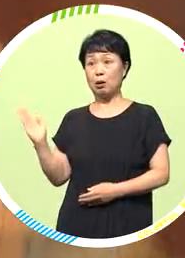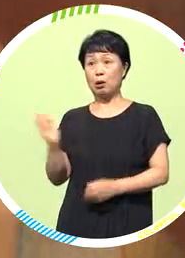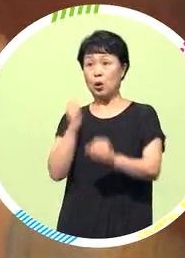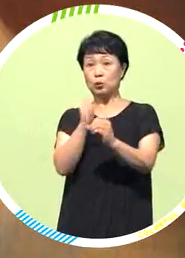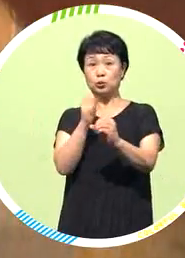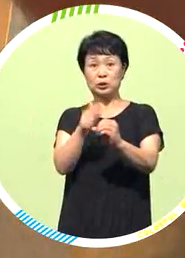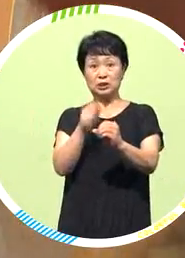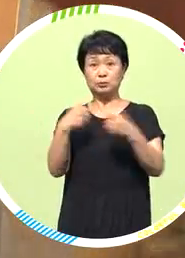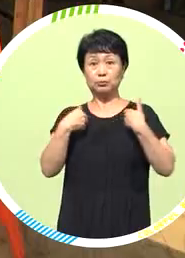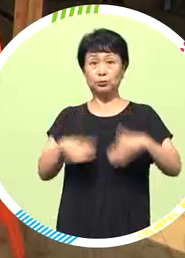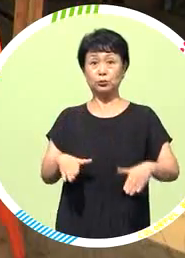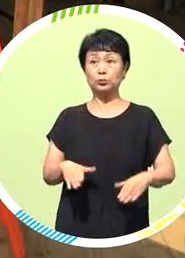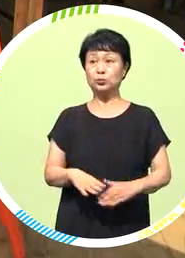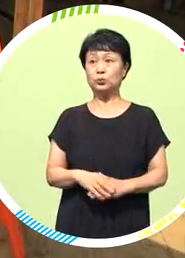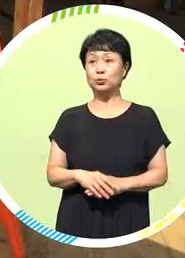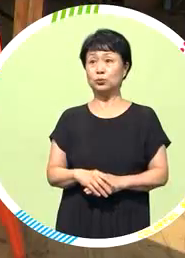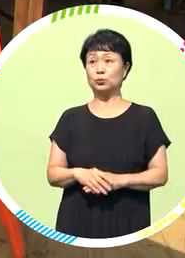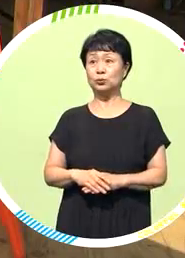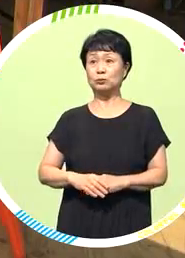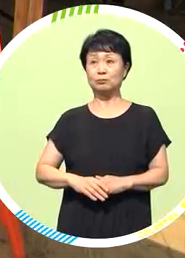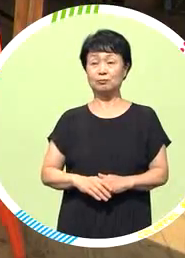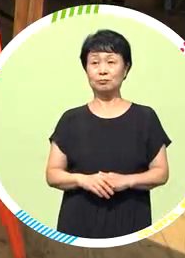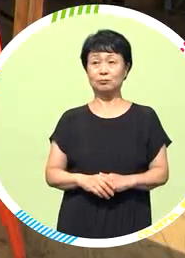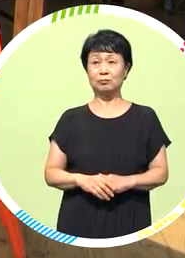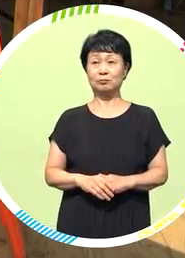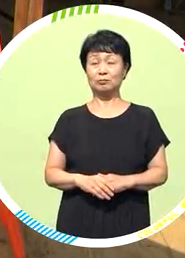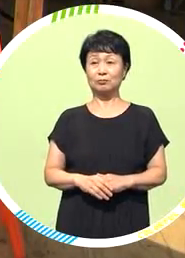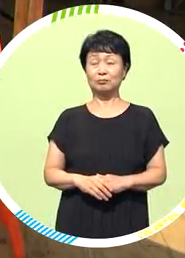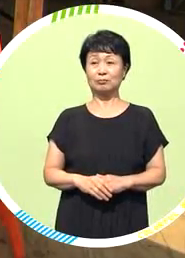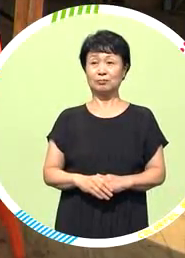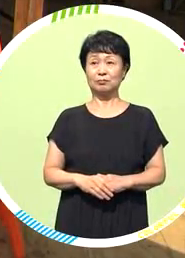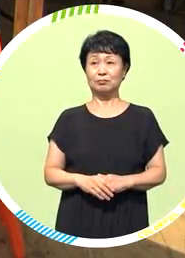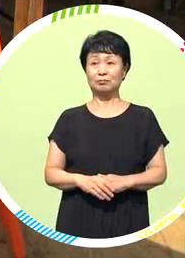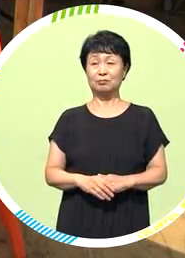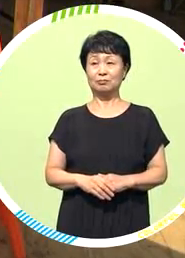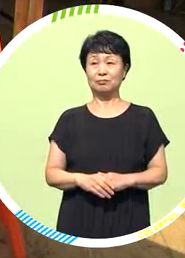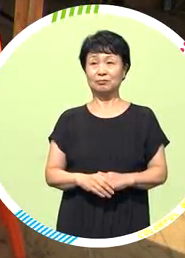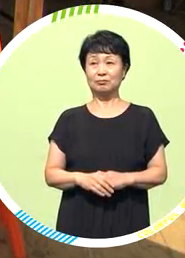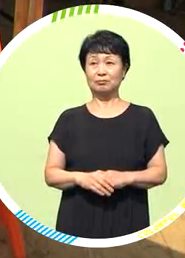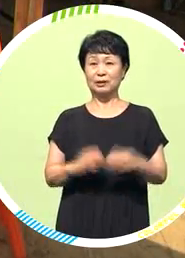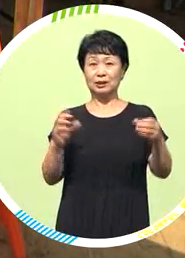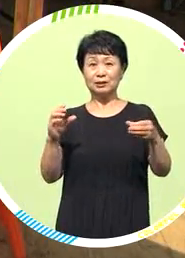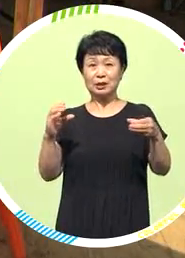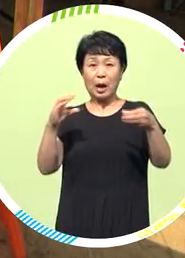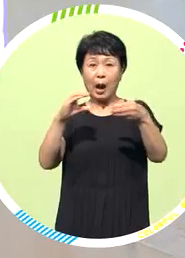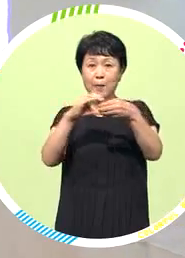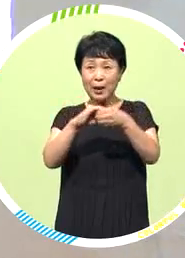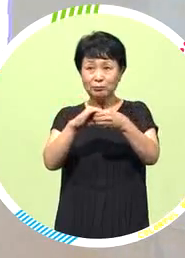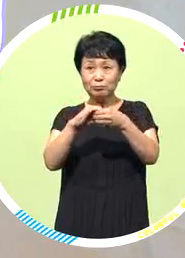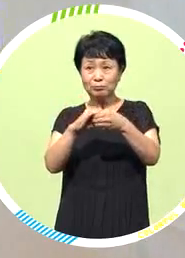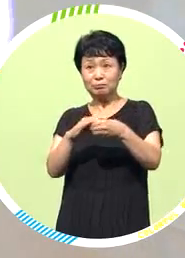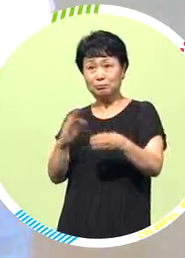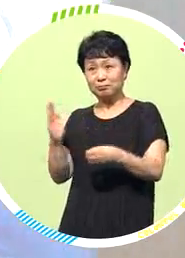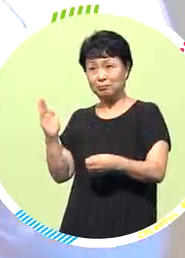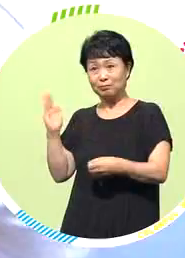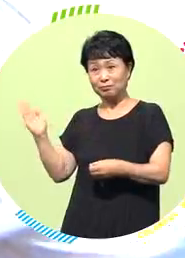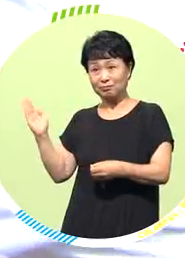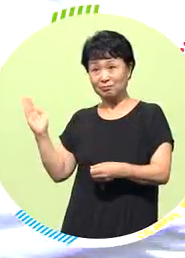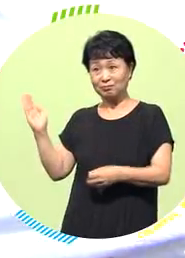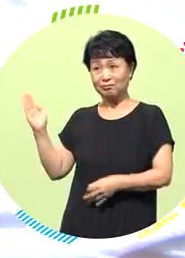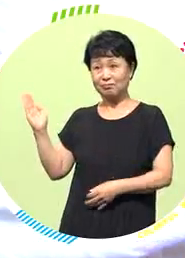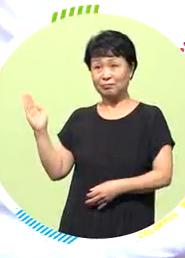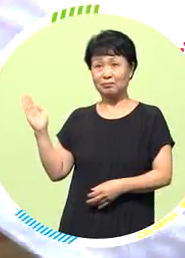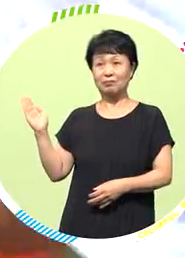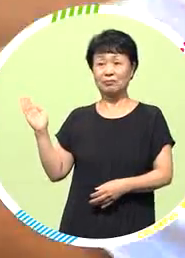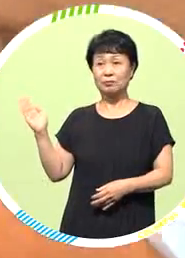ってやるという感じですね。 ちょうどはまるように、 はい、こうやって木をはめ